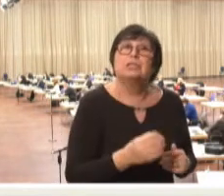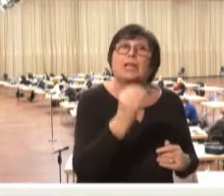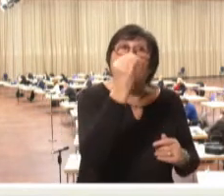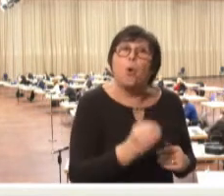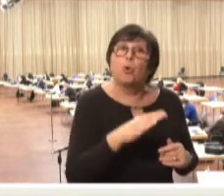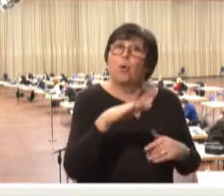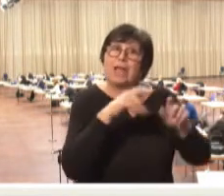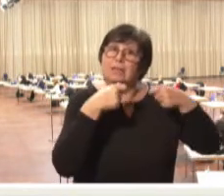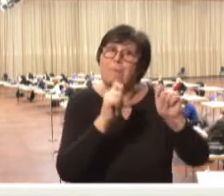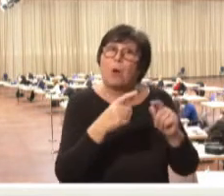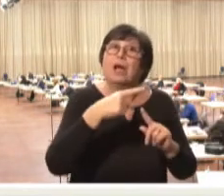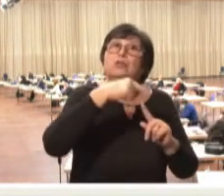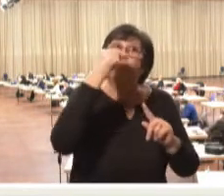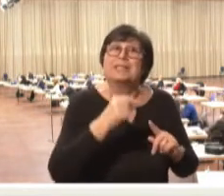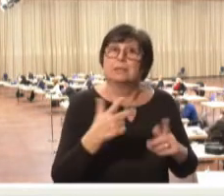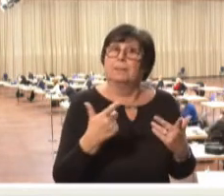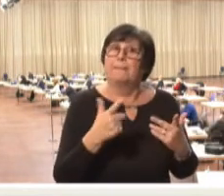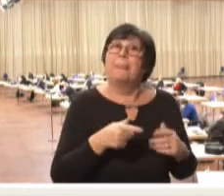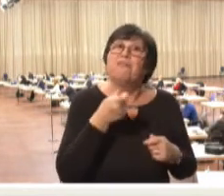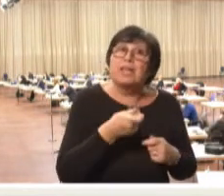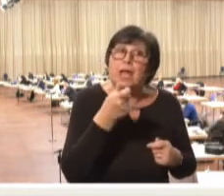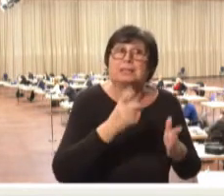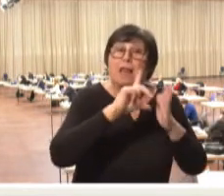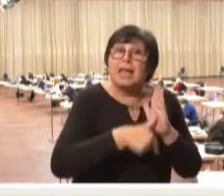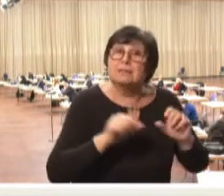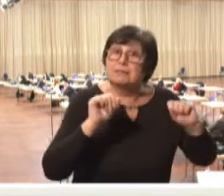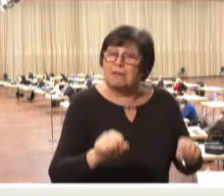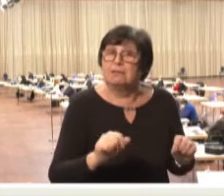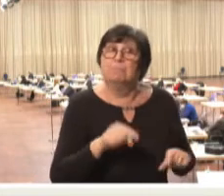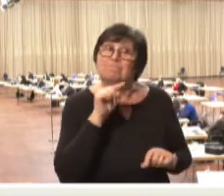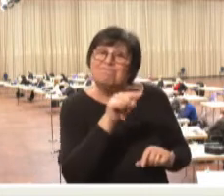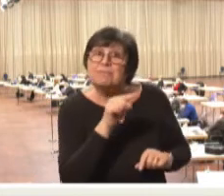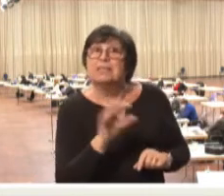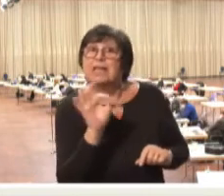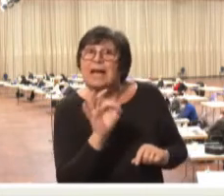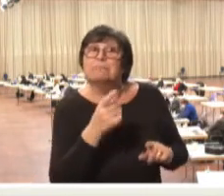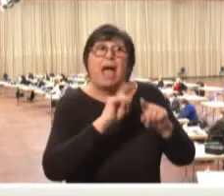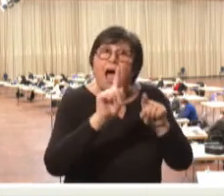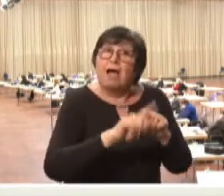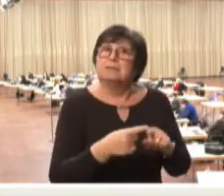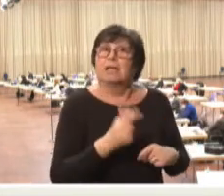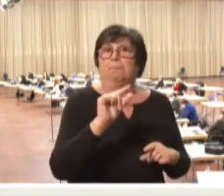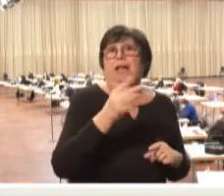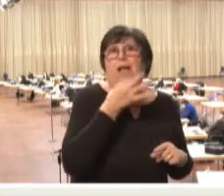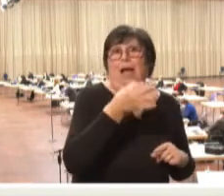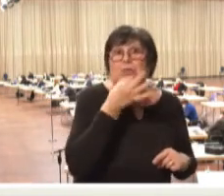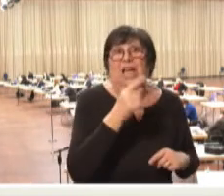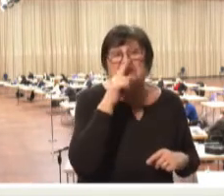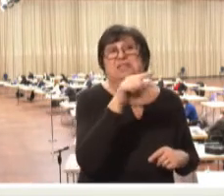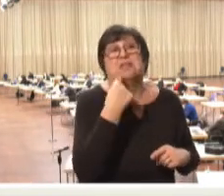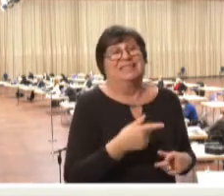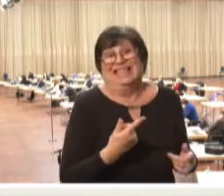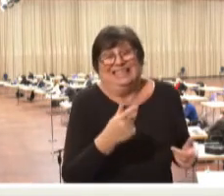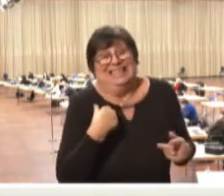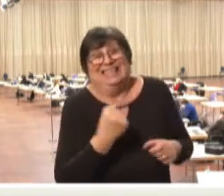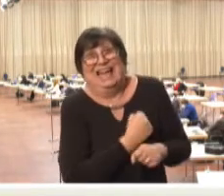Ökolandbau als Spitzenreiter finanziell leisten kann, dann ist das bei allen anderen eine billige Ausrede, wenn sie sagen, es geht